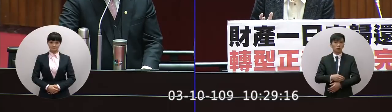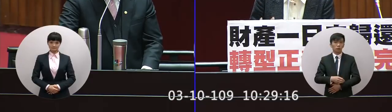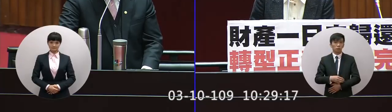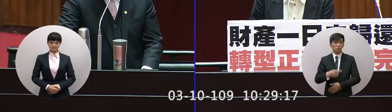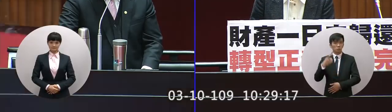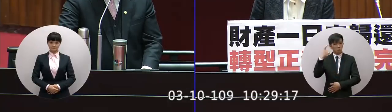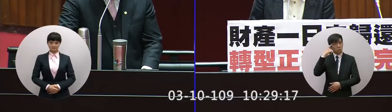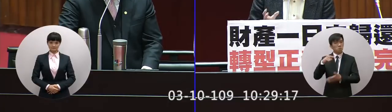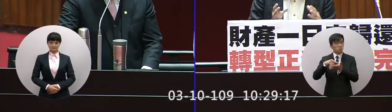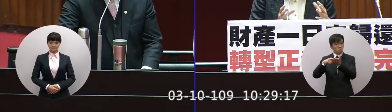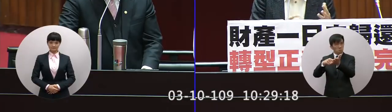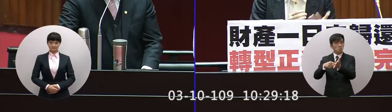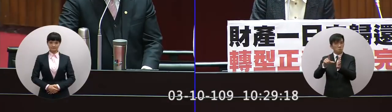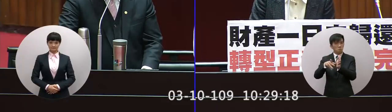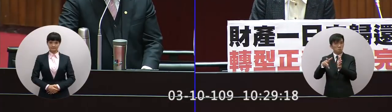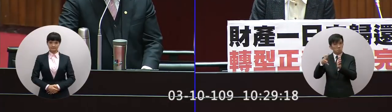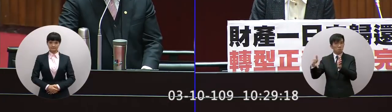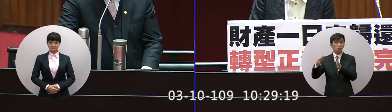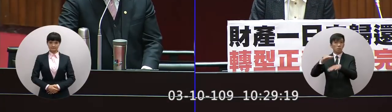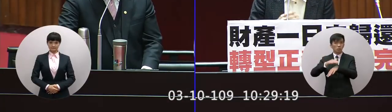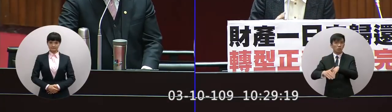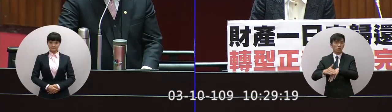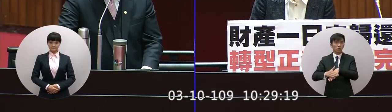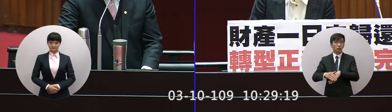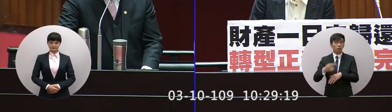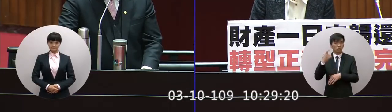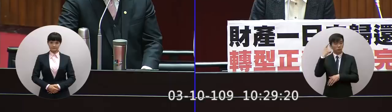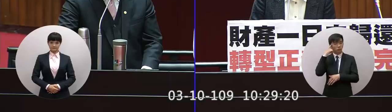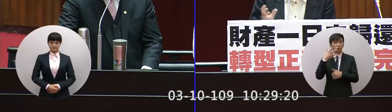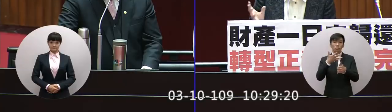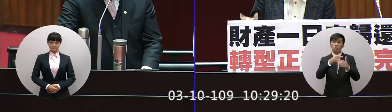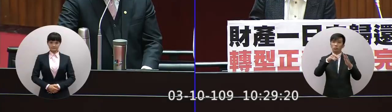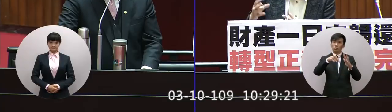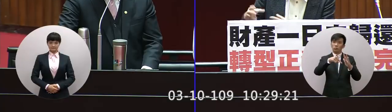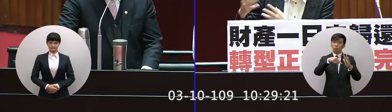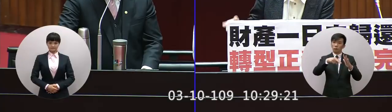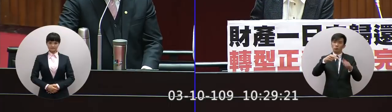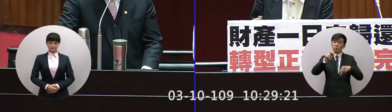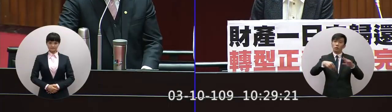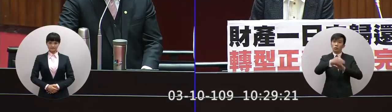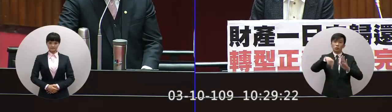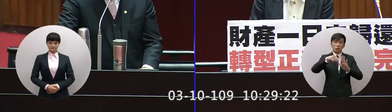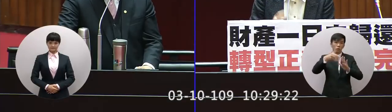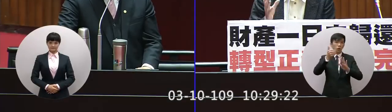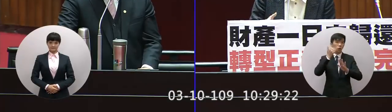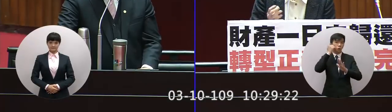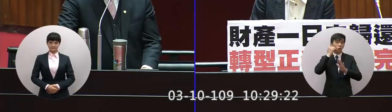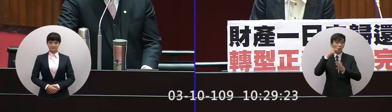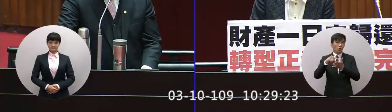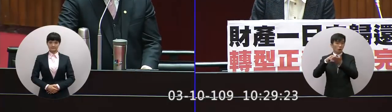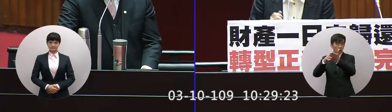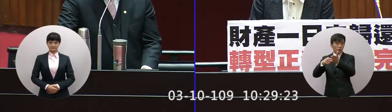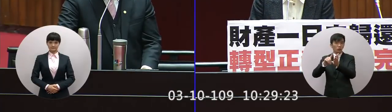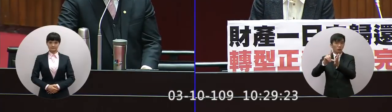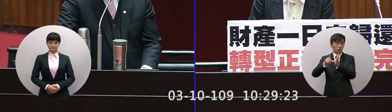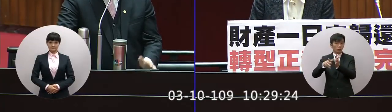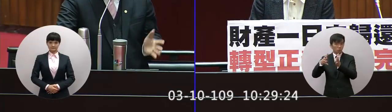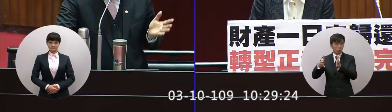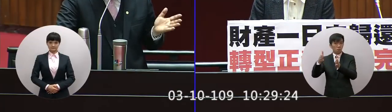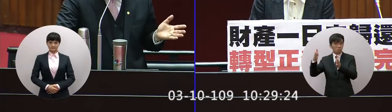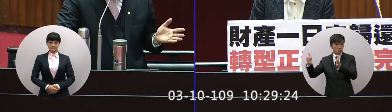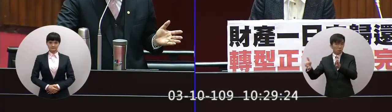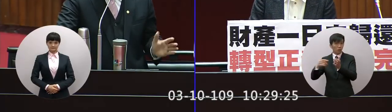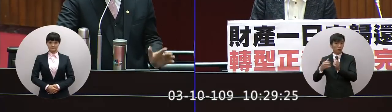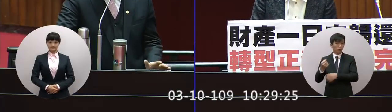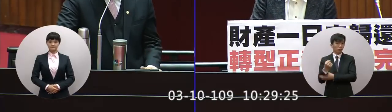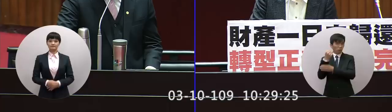势必会申请延长，那行政院这里的态度我想确认的就是说，如果当下一次再延长的时候，行政院这里应该也是支持的。